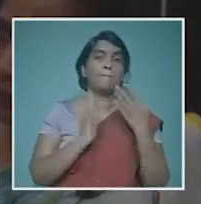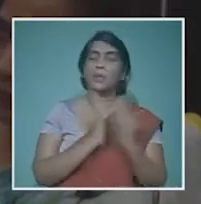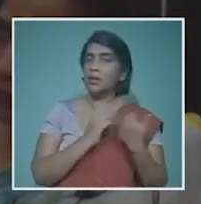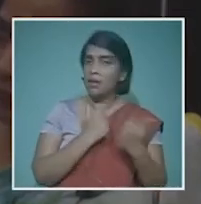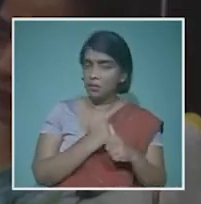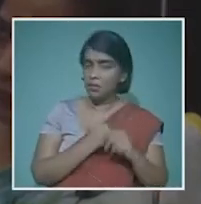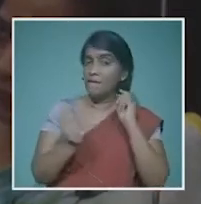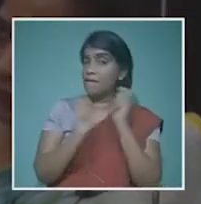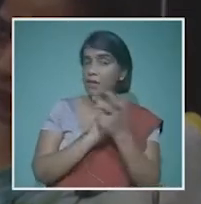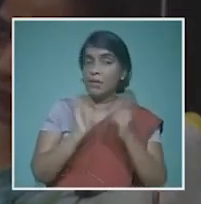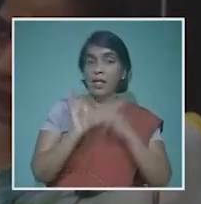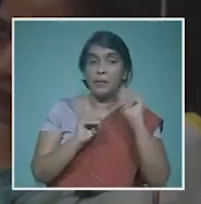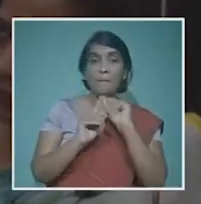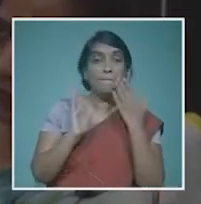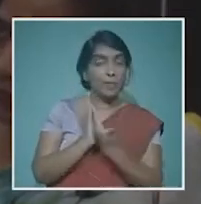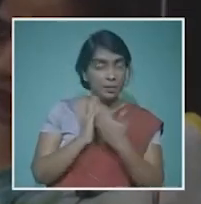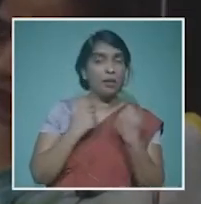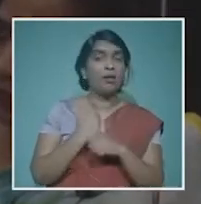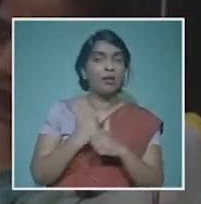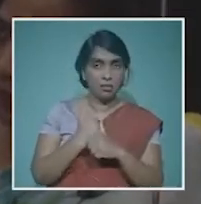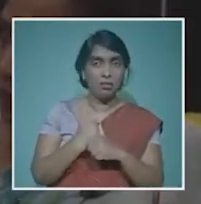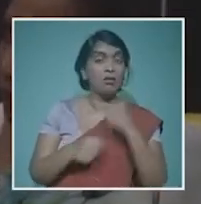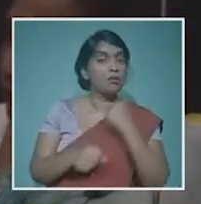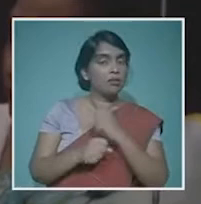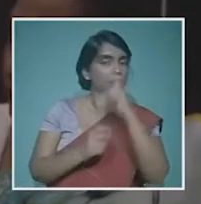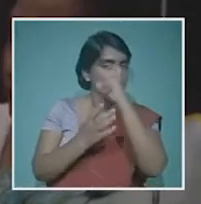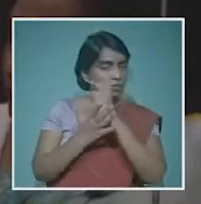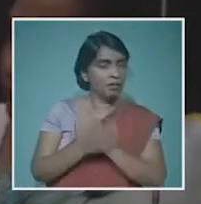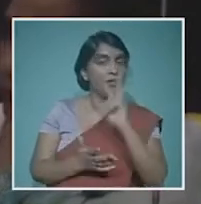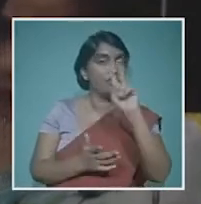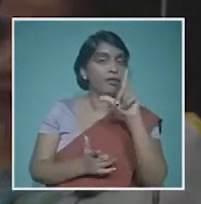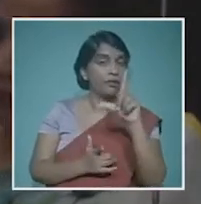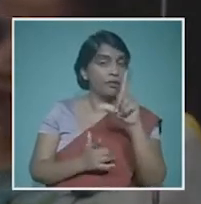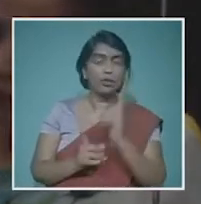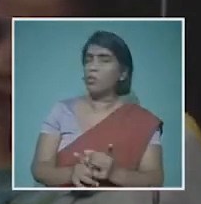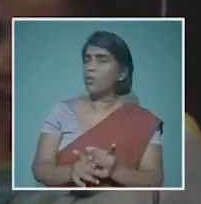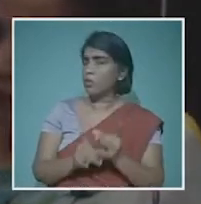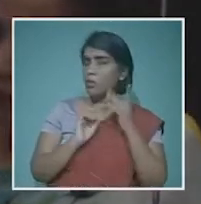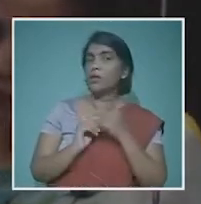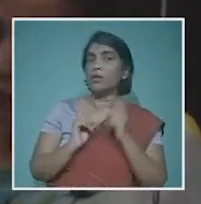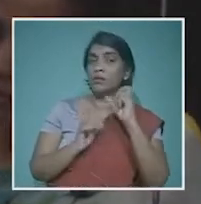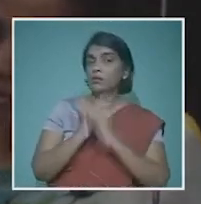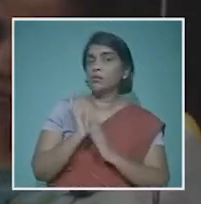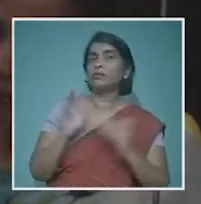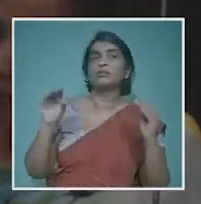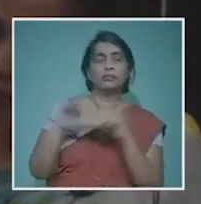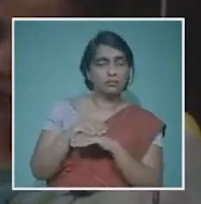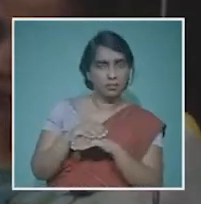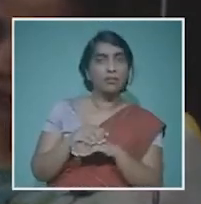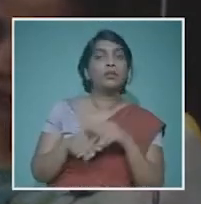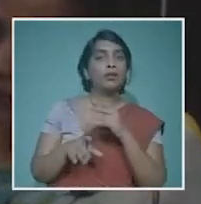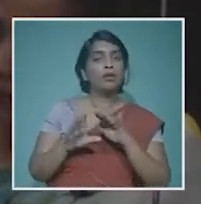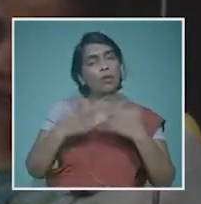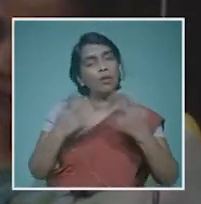karanna beri jathika pratipatti ramuwak handala aandukrama vyavasthave 27 wedi waganti 90 eka vyavasthawata athul karamu etoda